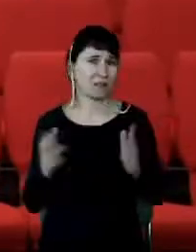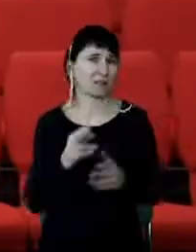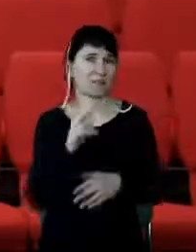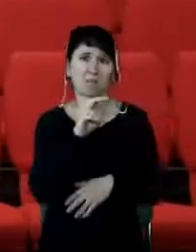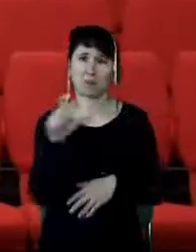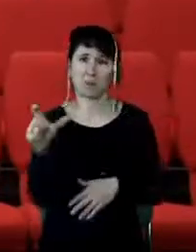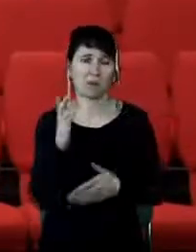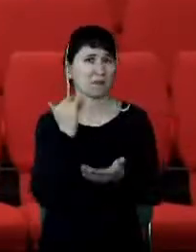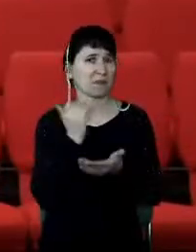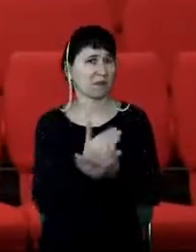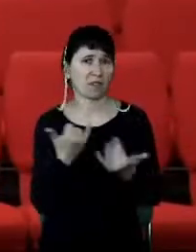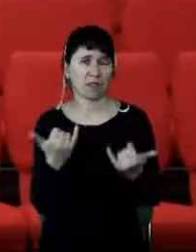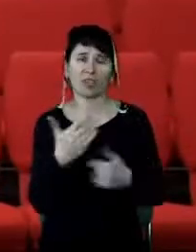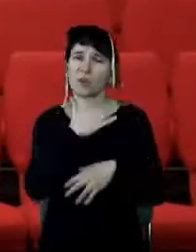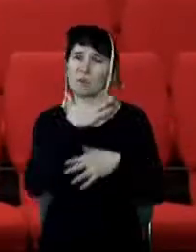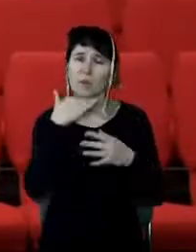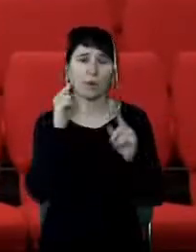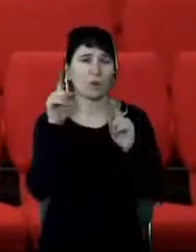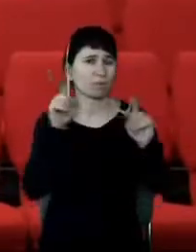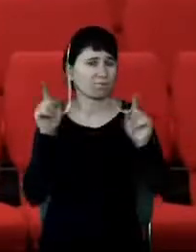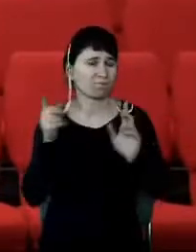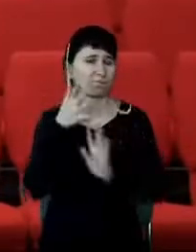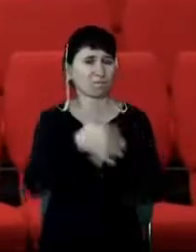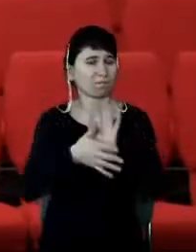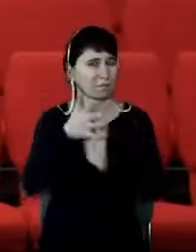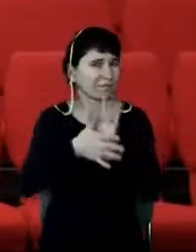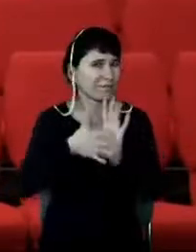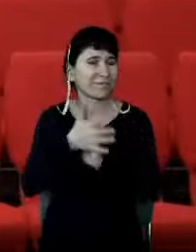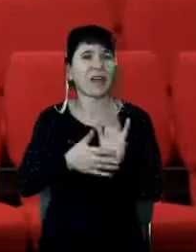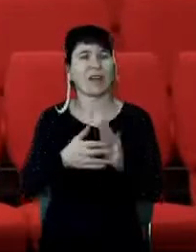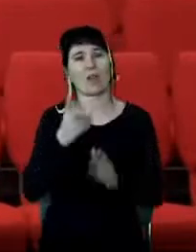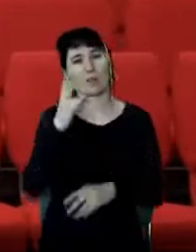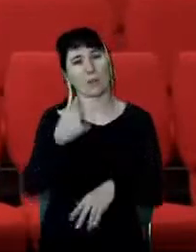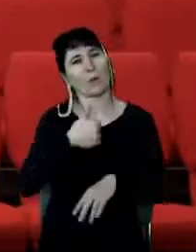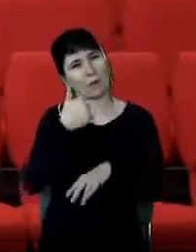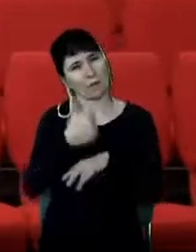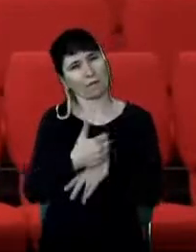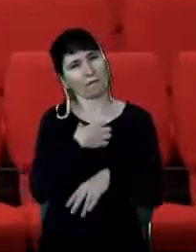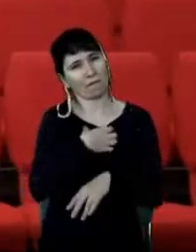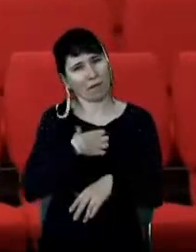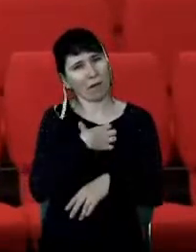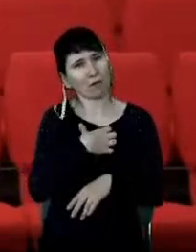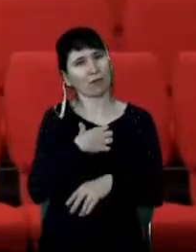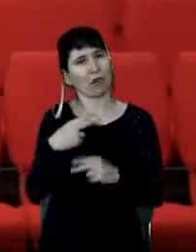спочатку відвідувати свою – це правильний